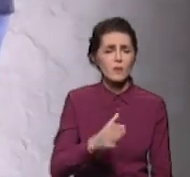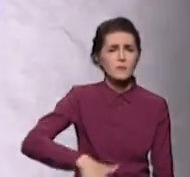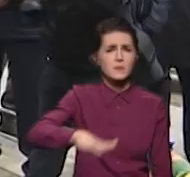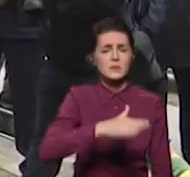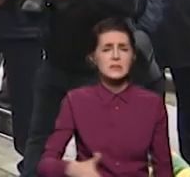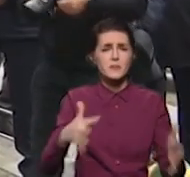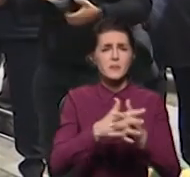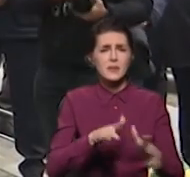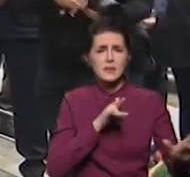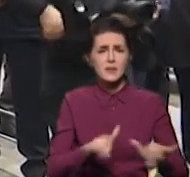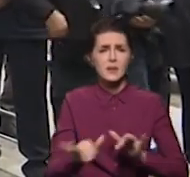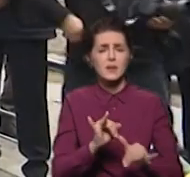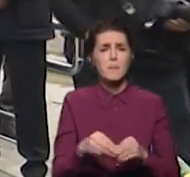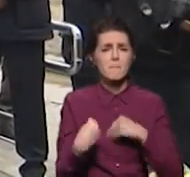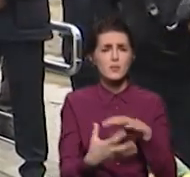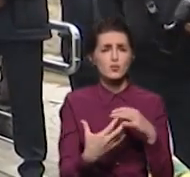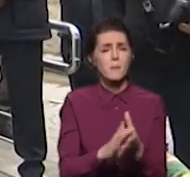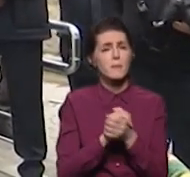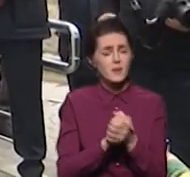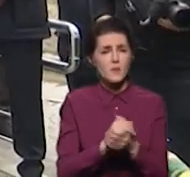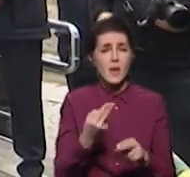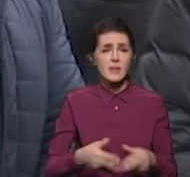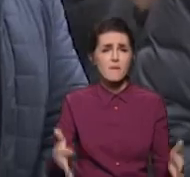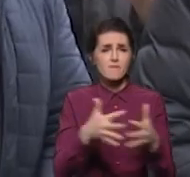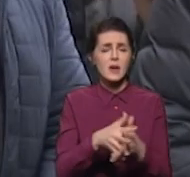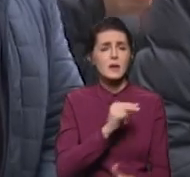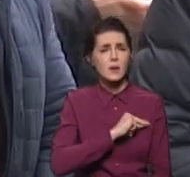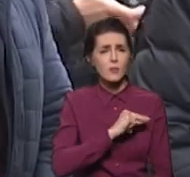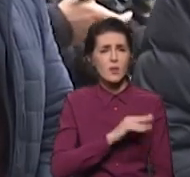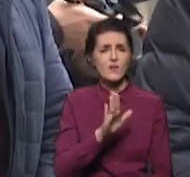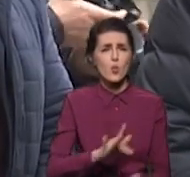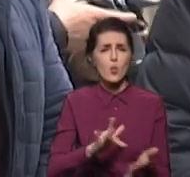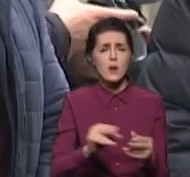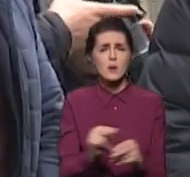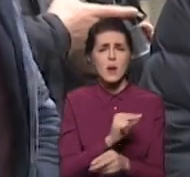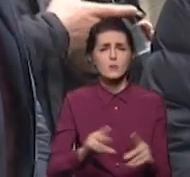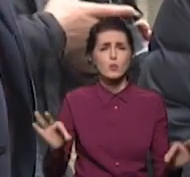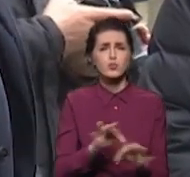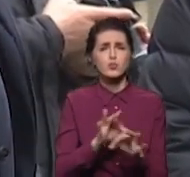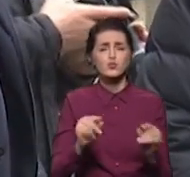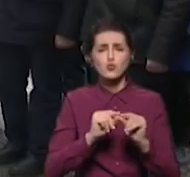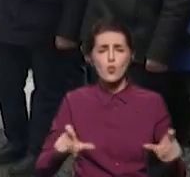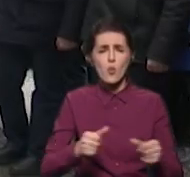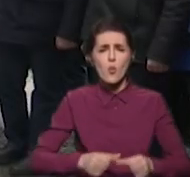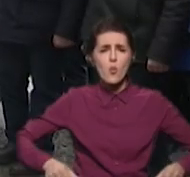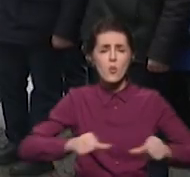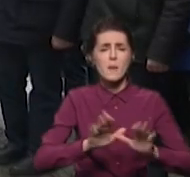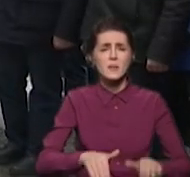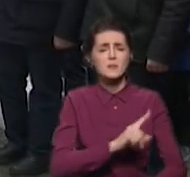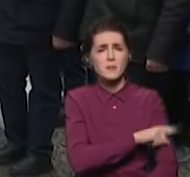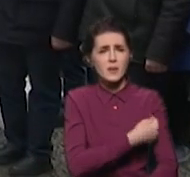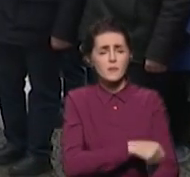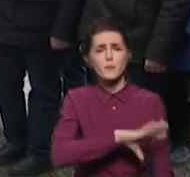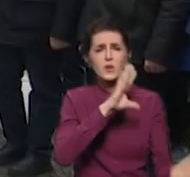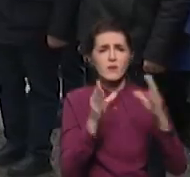дій і міжнародних партнерів. Завдяки такій співпраці в місті відремонтували музичну школу, відділення міської лікарні.